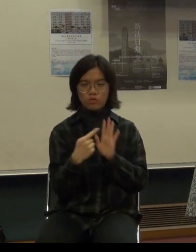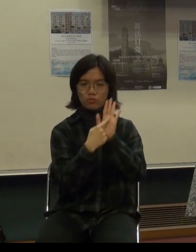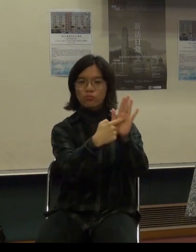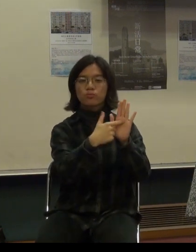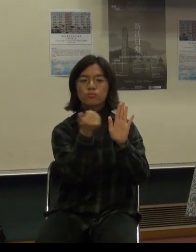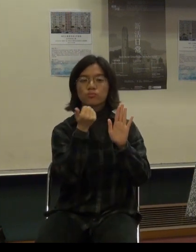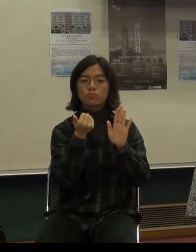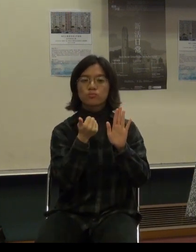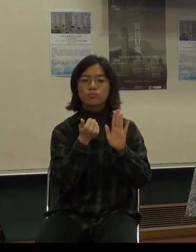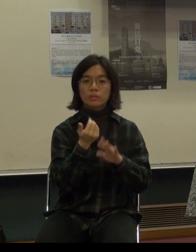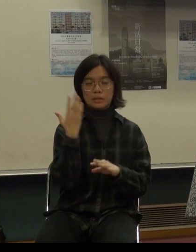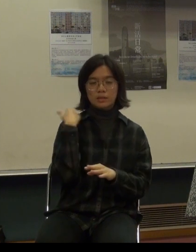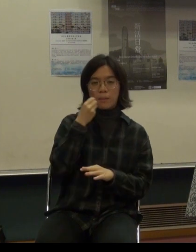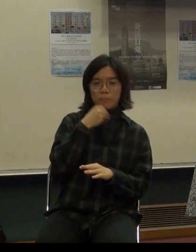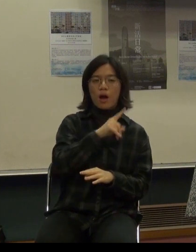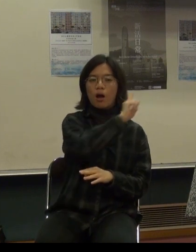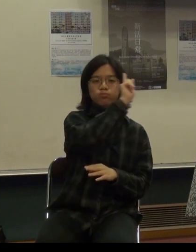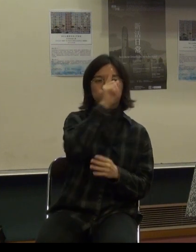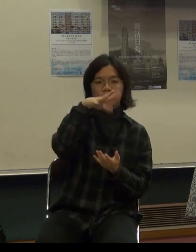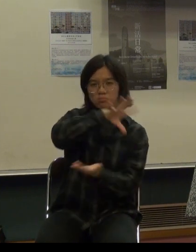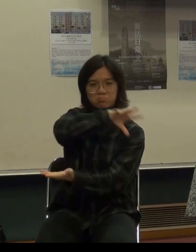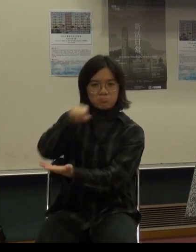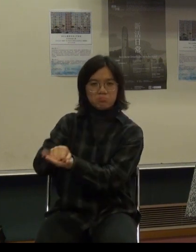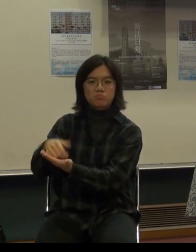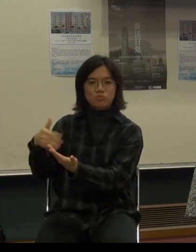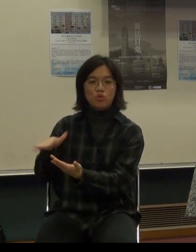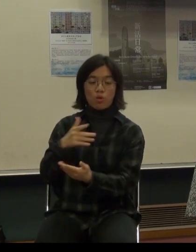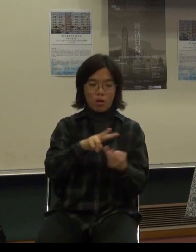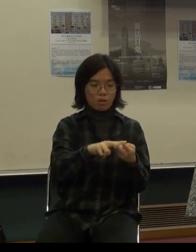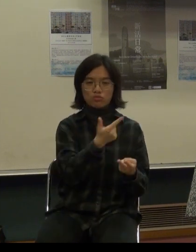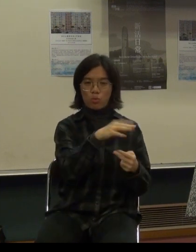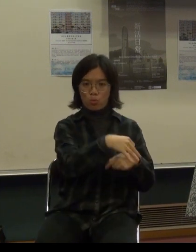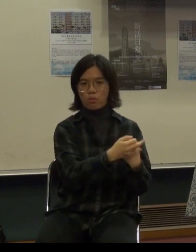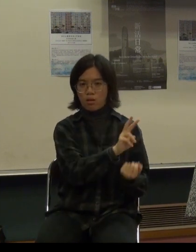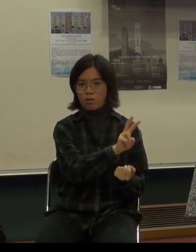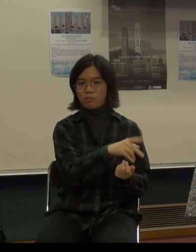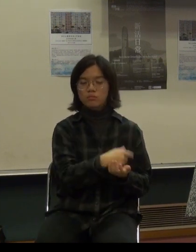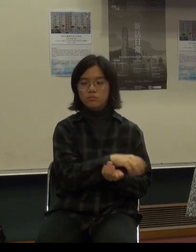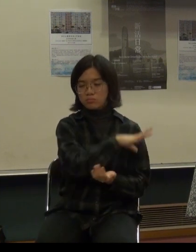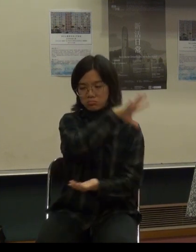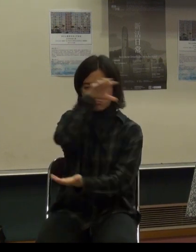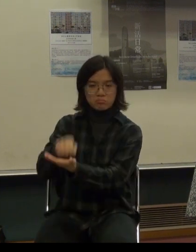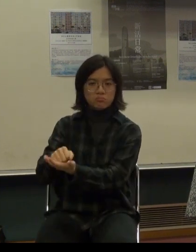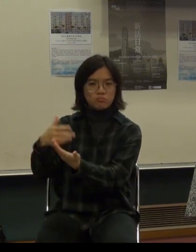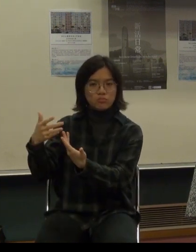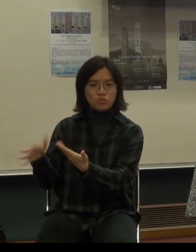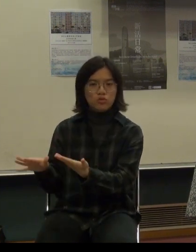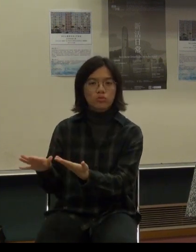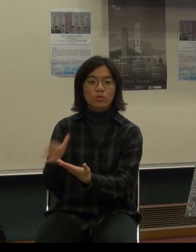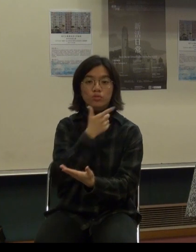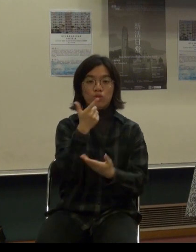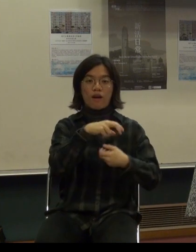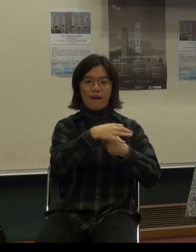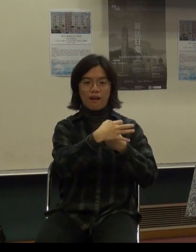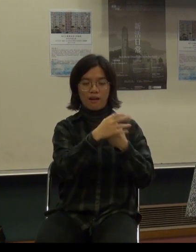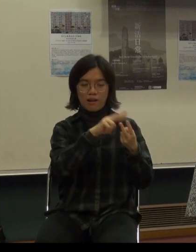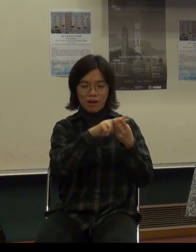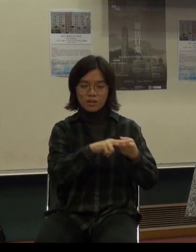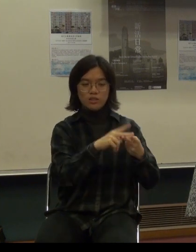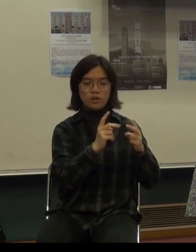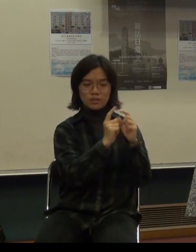我哋曾經有個殖民嘅歷史，成個亞洲好多地方有個殖民嘅歷史，而而家嘅好多嘅亞洲城市都係個人